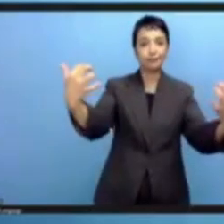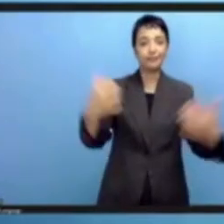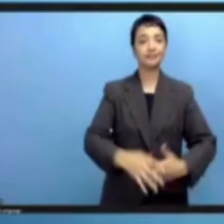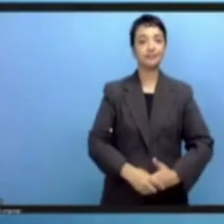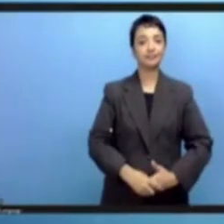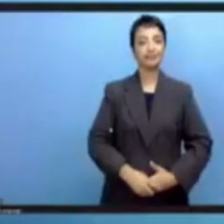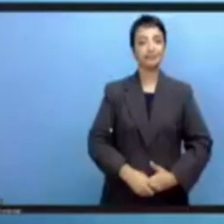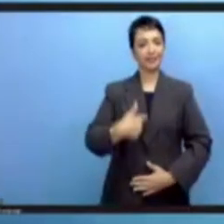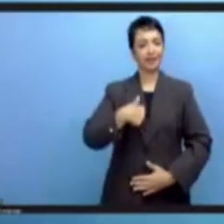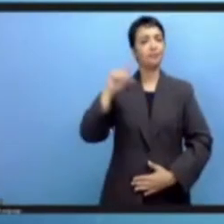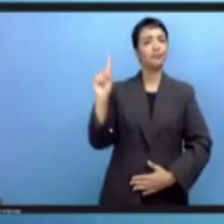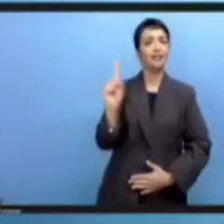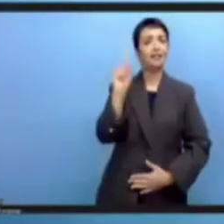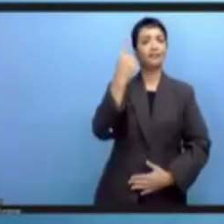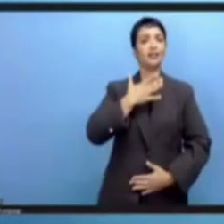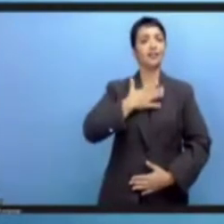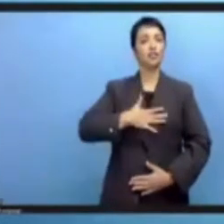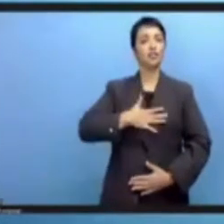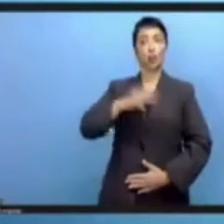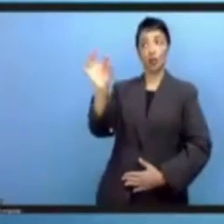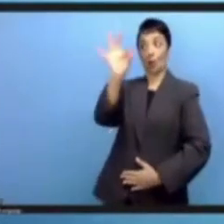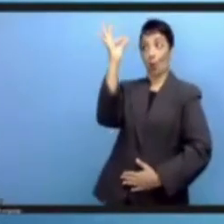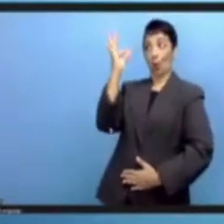éminents invités, mesdames et messieurs, je vais commencer par